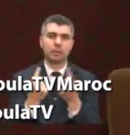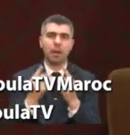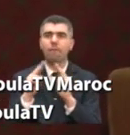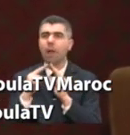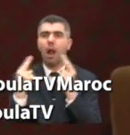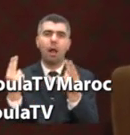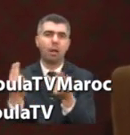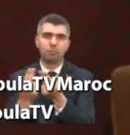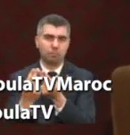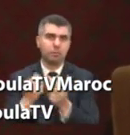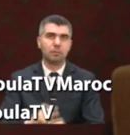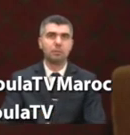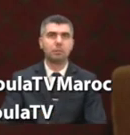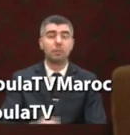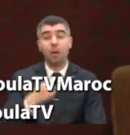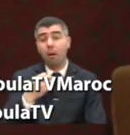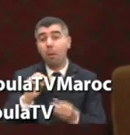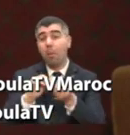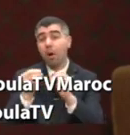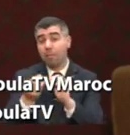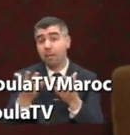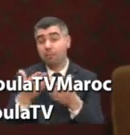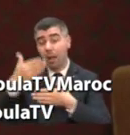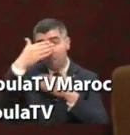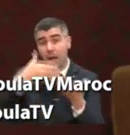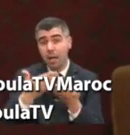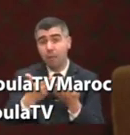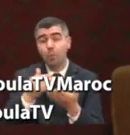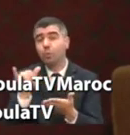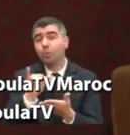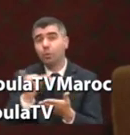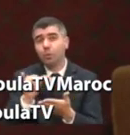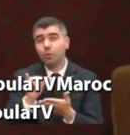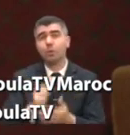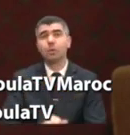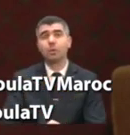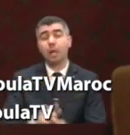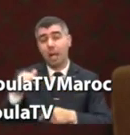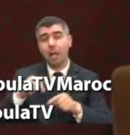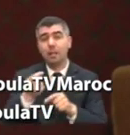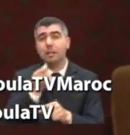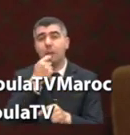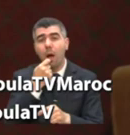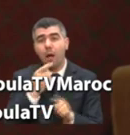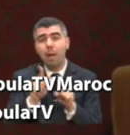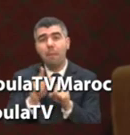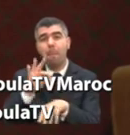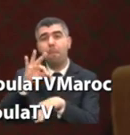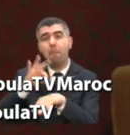إلا أنه المشكل سيد الوزير في المغرب يتكرر بشكل كثير، خصوصا بعض الأدوية لأمراض